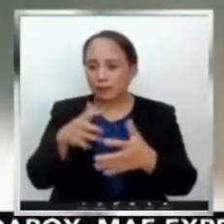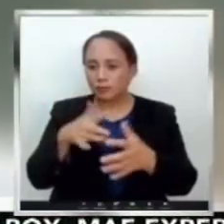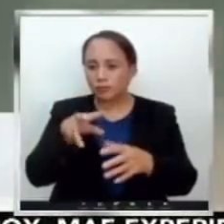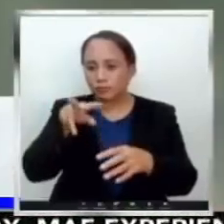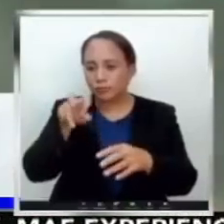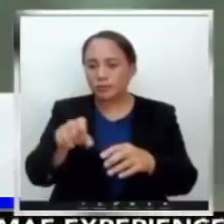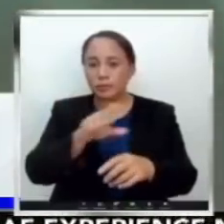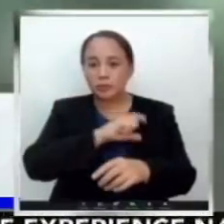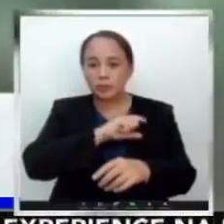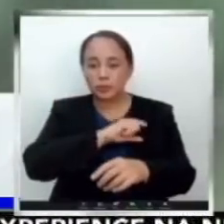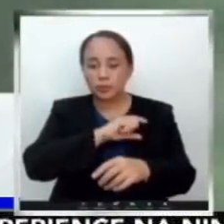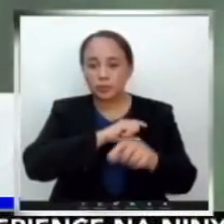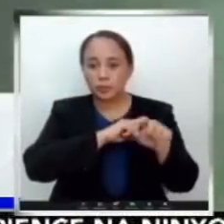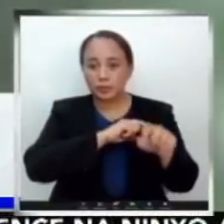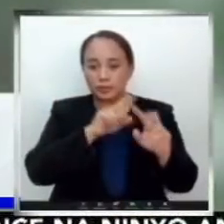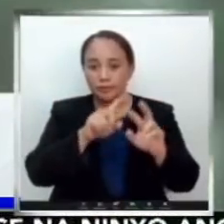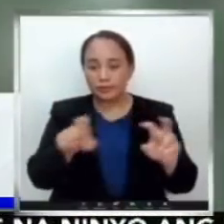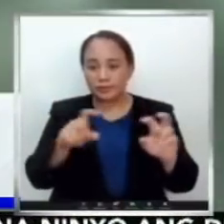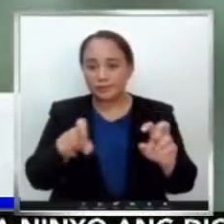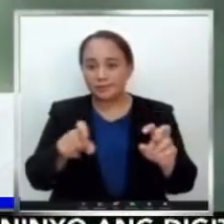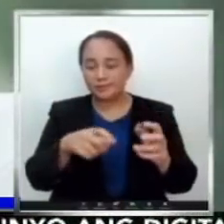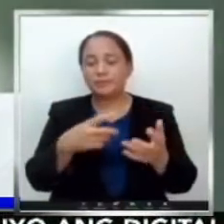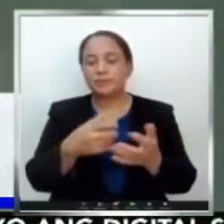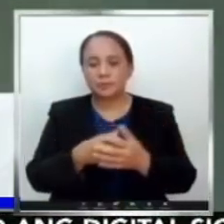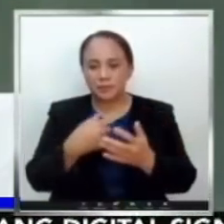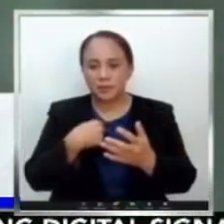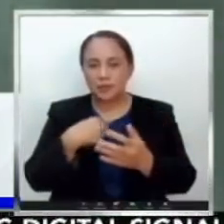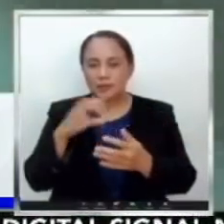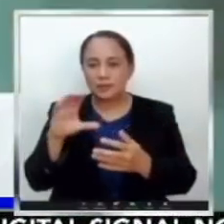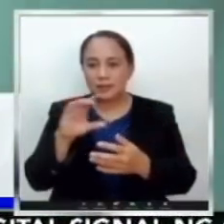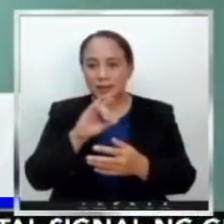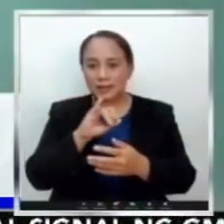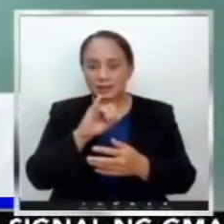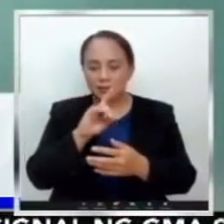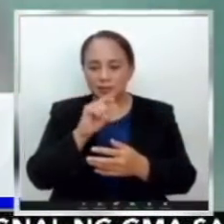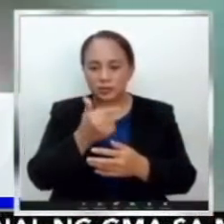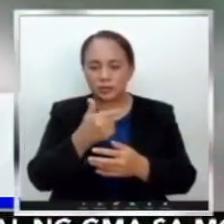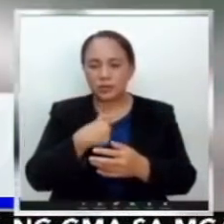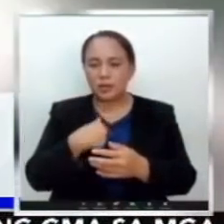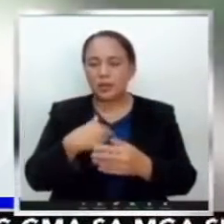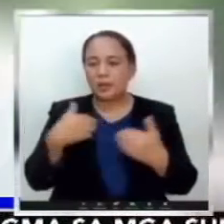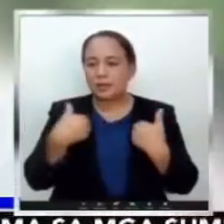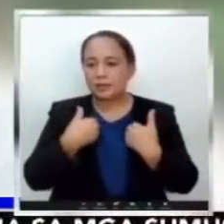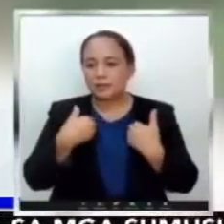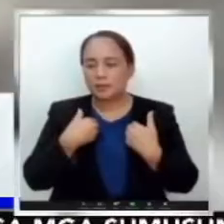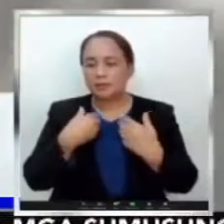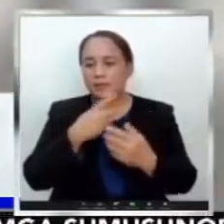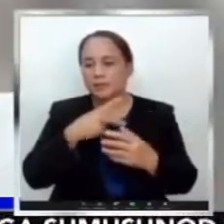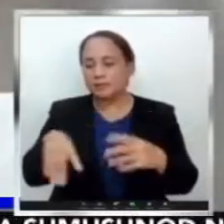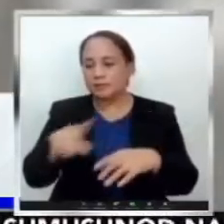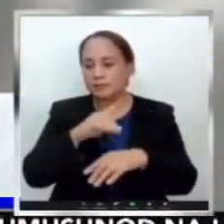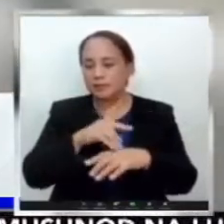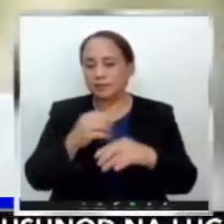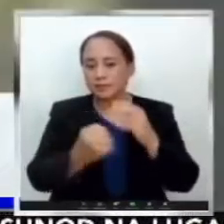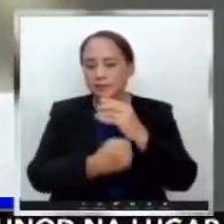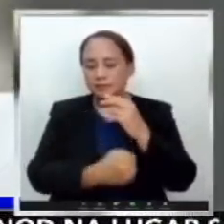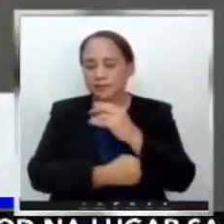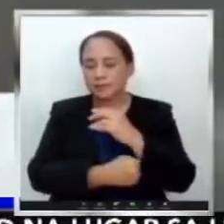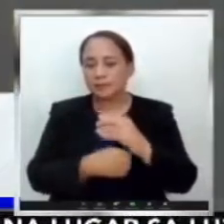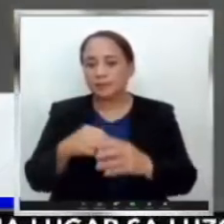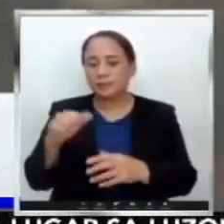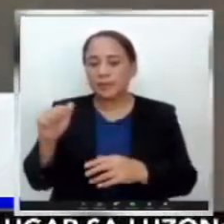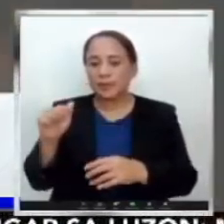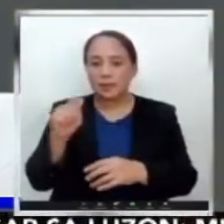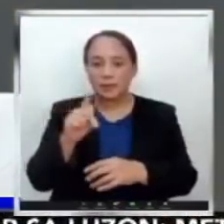Criminal Investigation and Detection Group o CIDG at Animal Kingdom Foundation o AKF nang salakayin ng isa